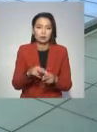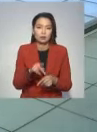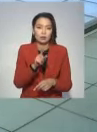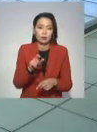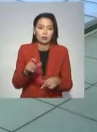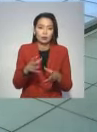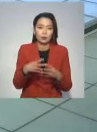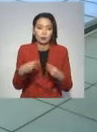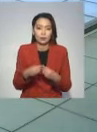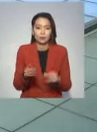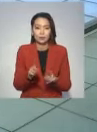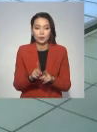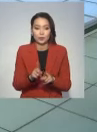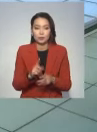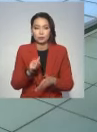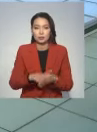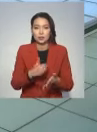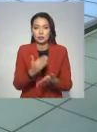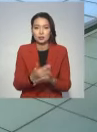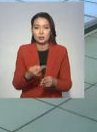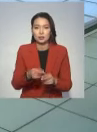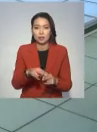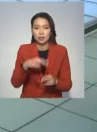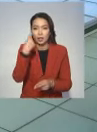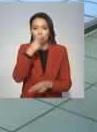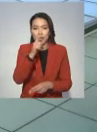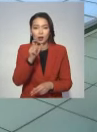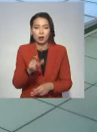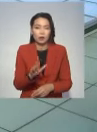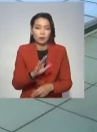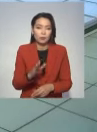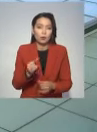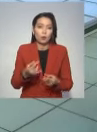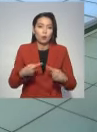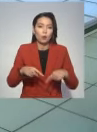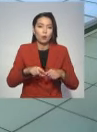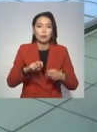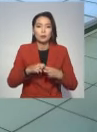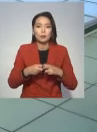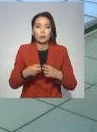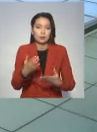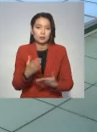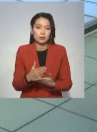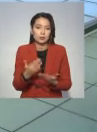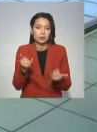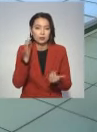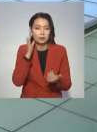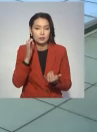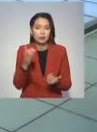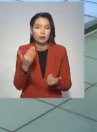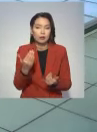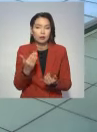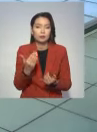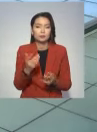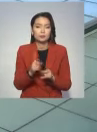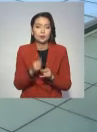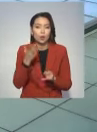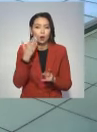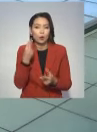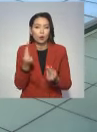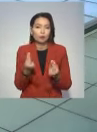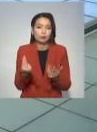отбасы әсер ететінін айтады. Сондықтан бұл жеке бастың ғана емес, қоғамның проблемасы. Әріптесі Мақпота Базарбай оңай олжаға